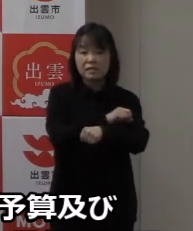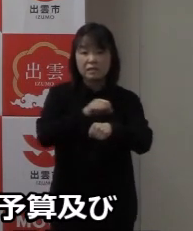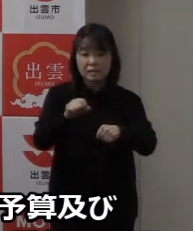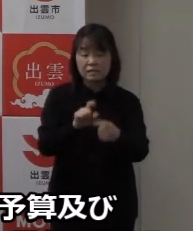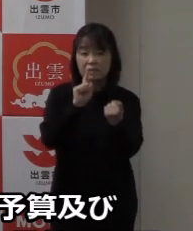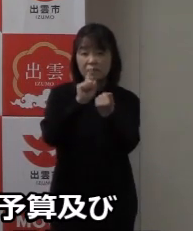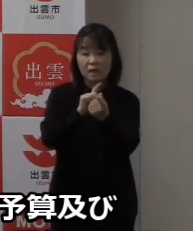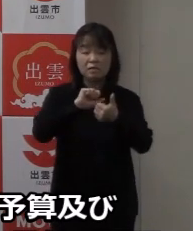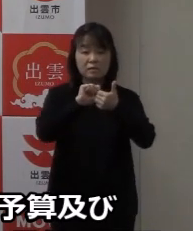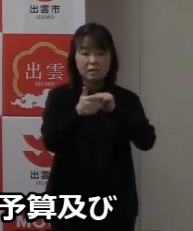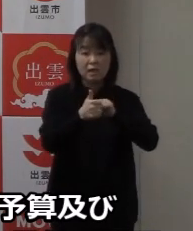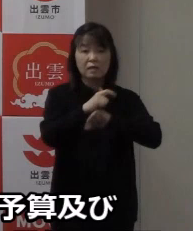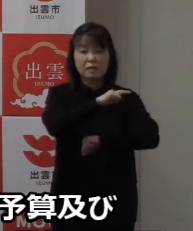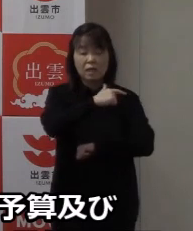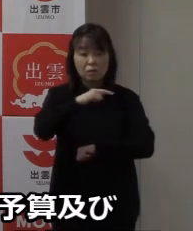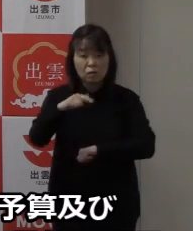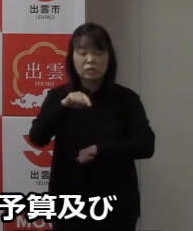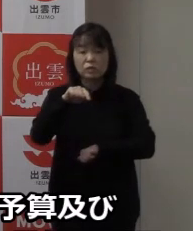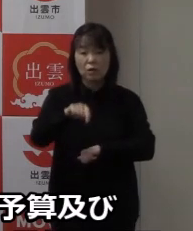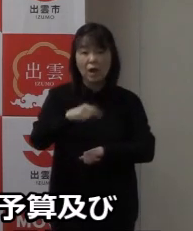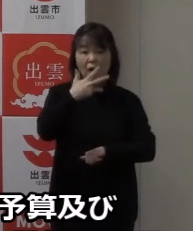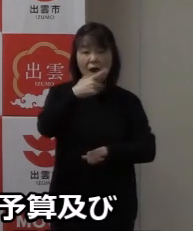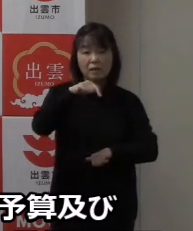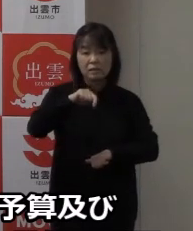ては約 8.6 億円